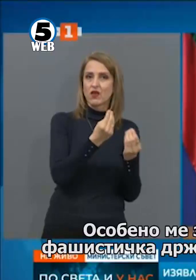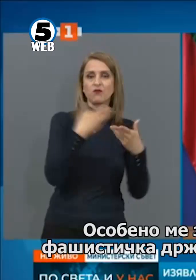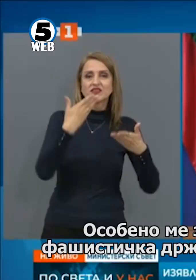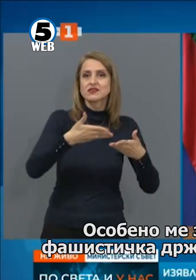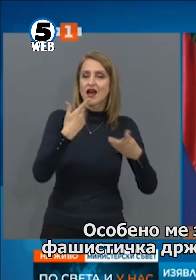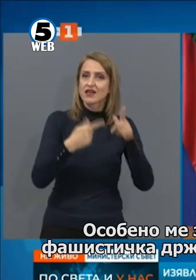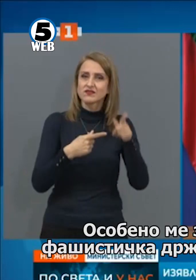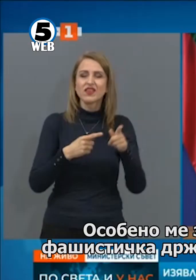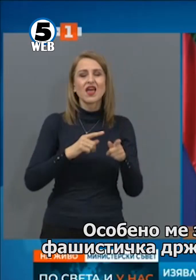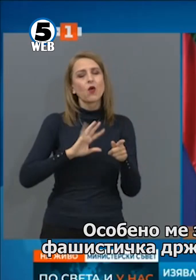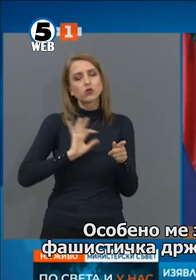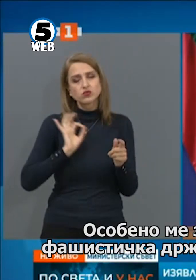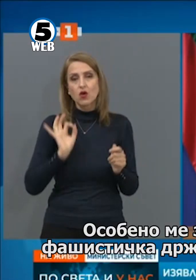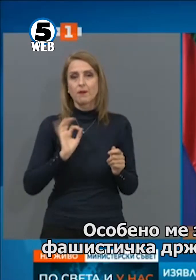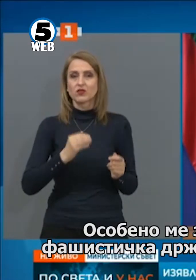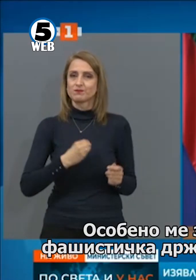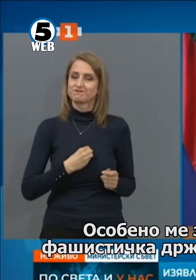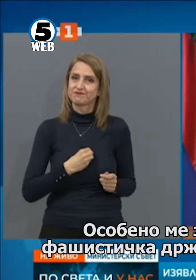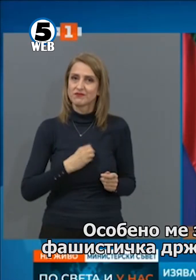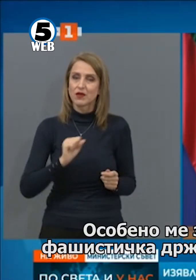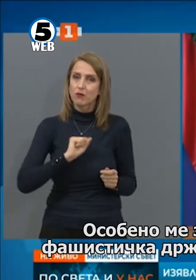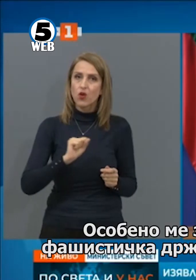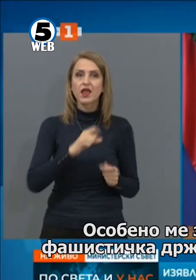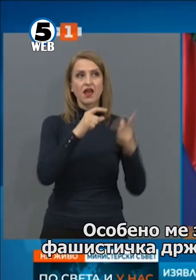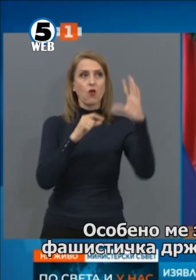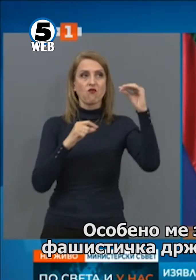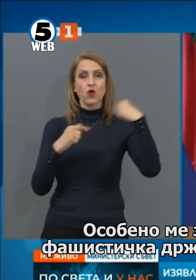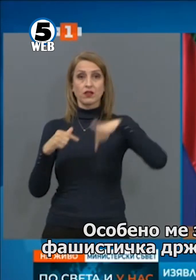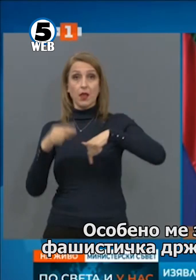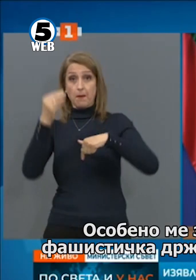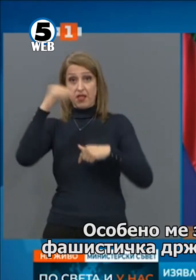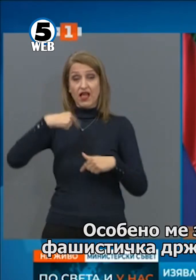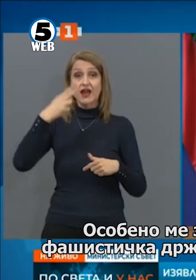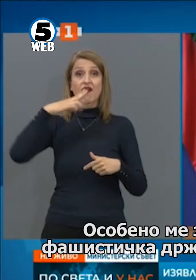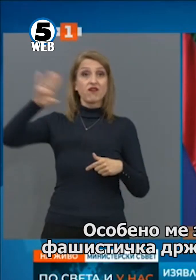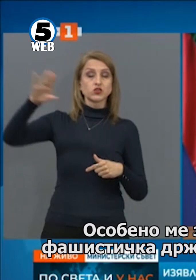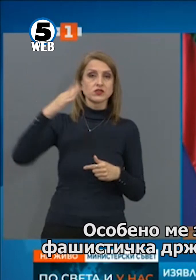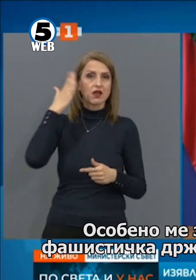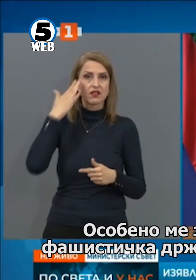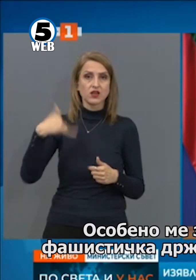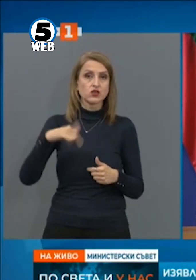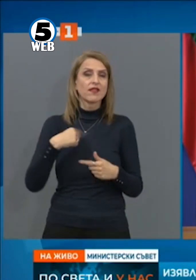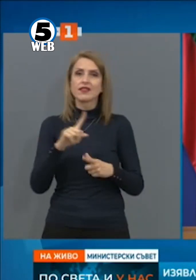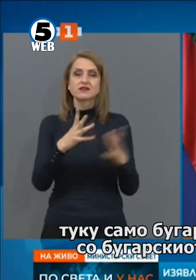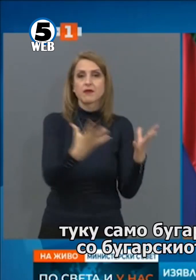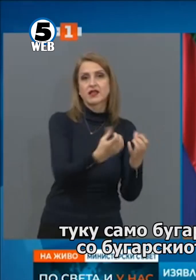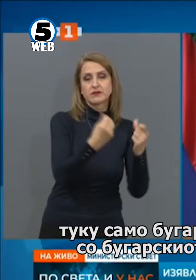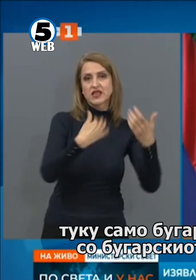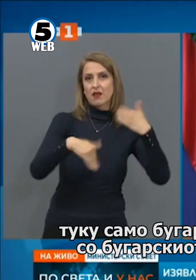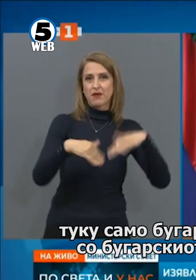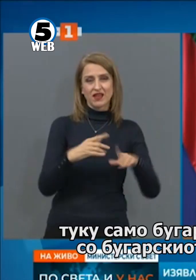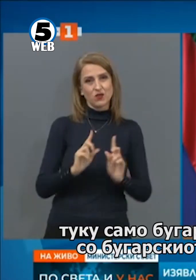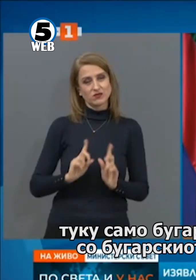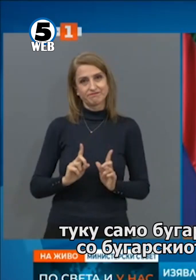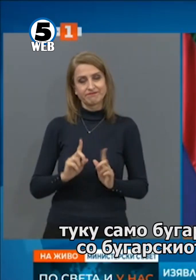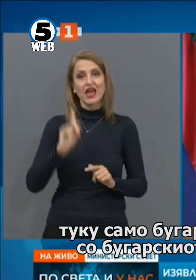Особено ме заболя за тоа че България е фашистска држава, не е спасила македонците,